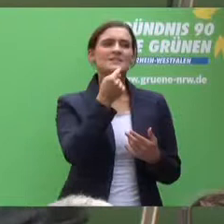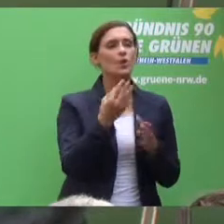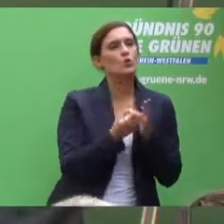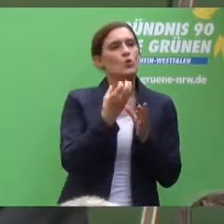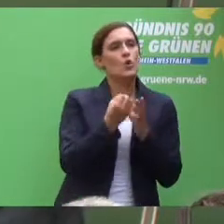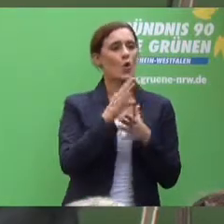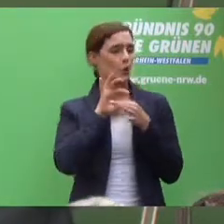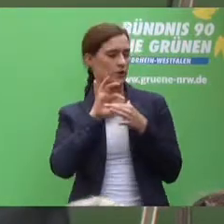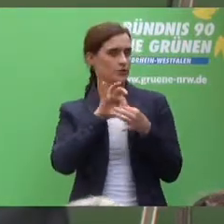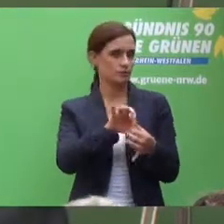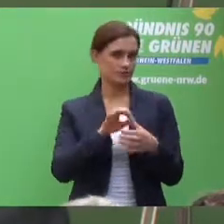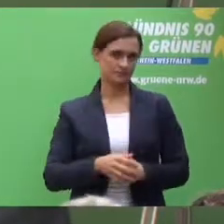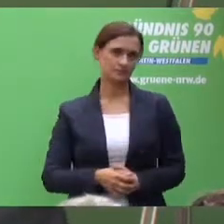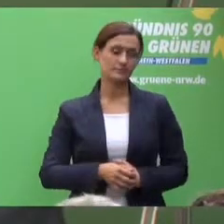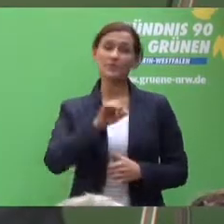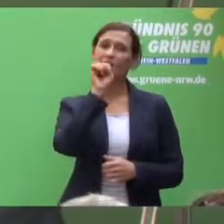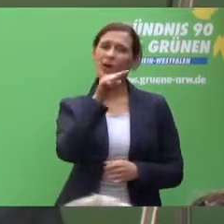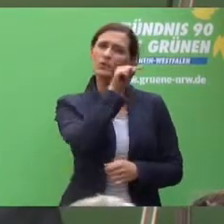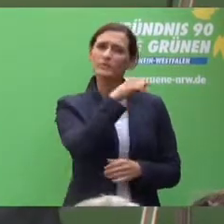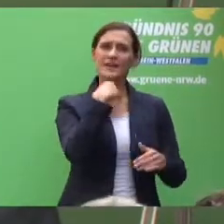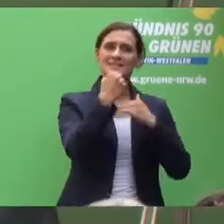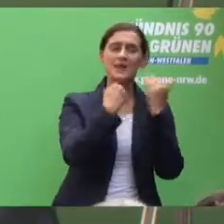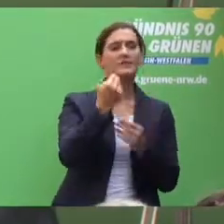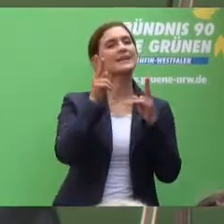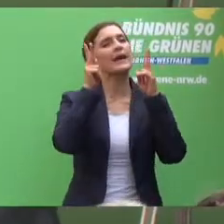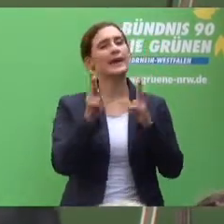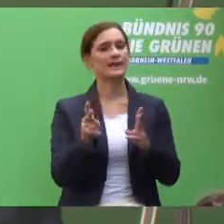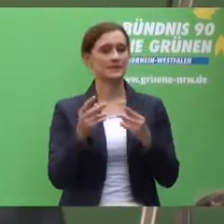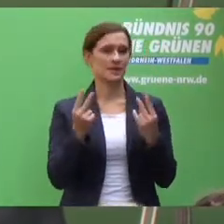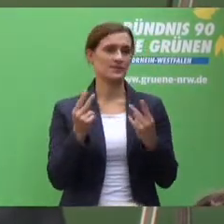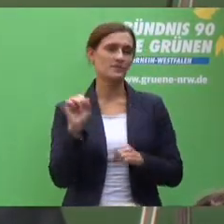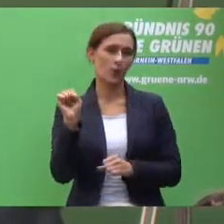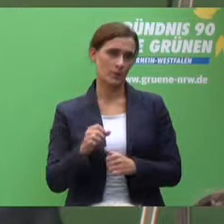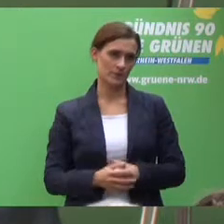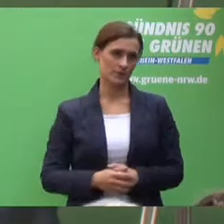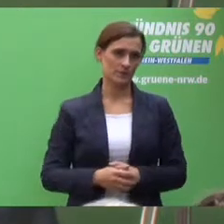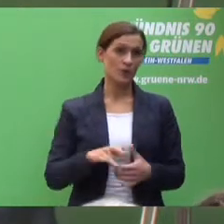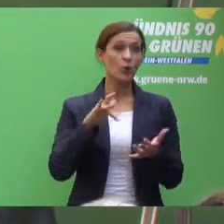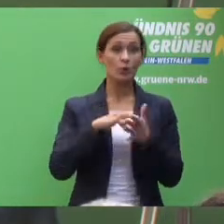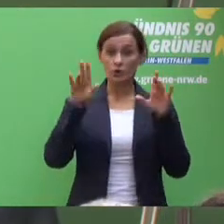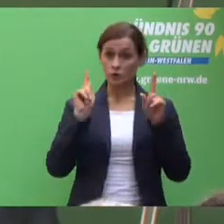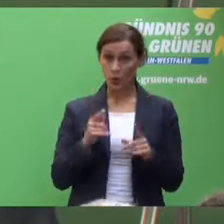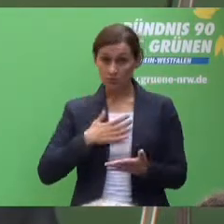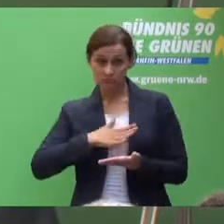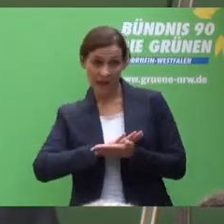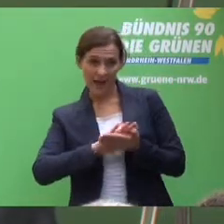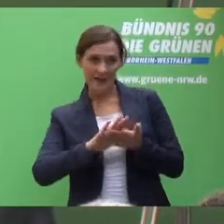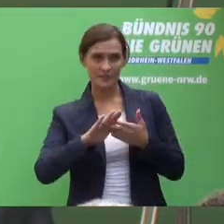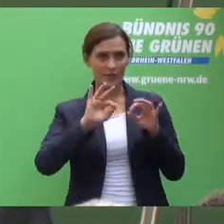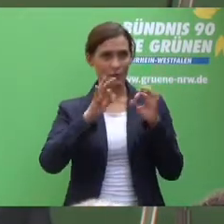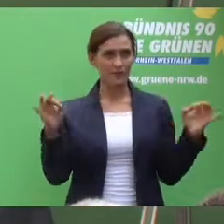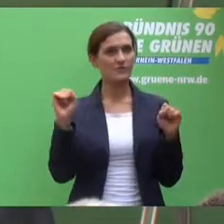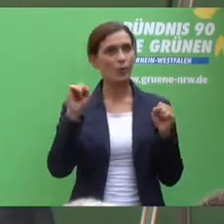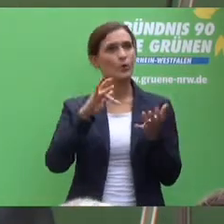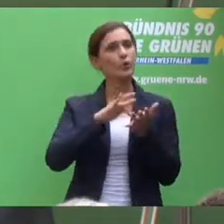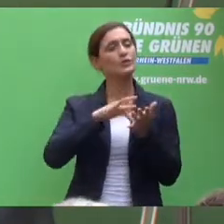ihr über Gerechtigkeit? Nun, das ist ganz einfach, weil wir Ökologen